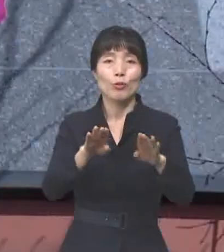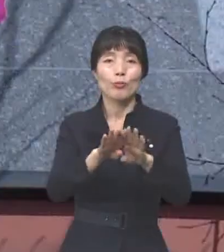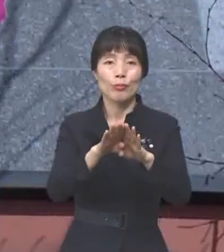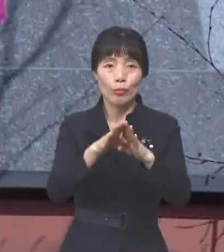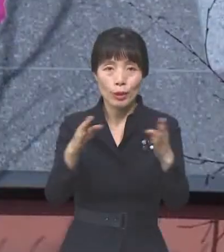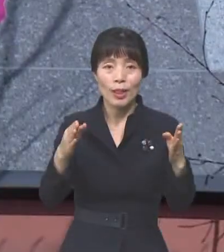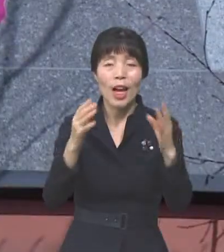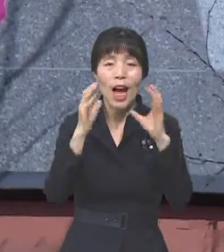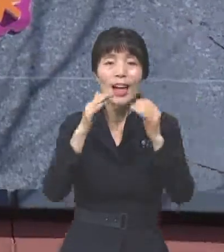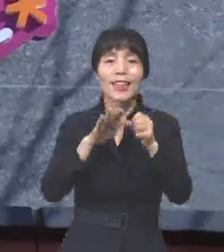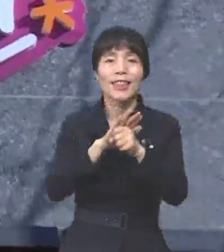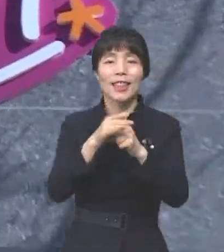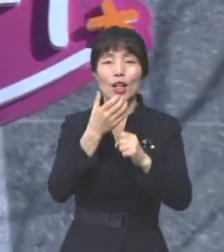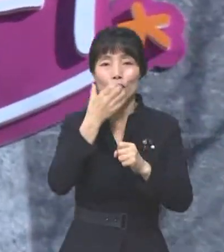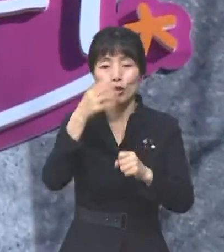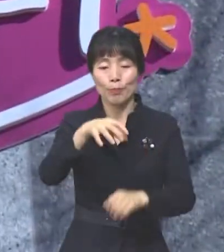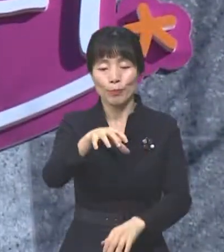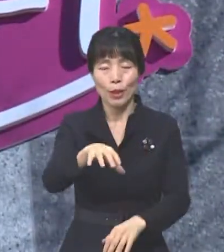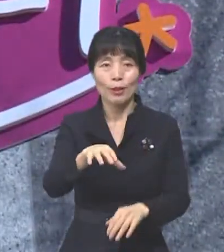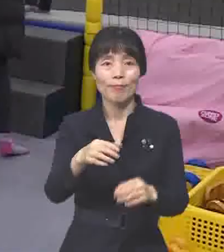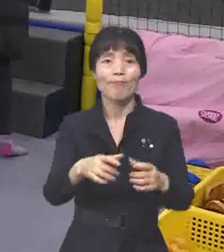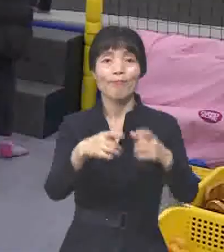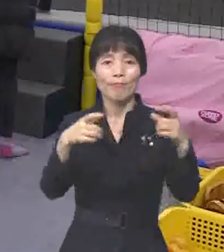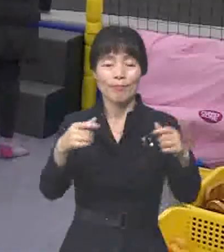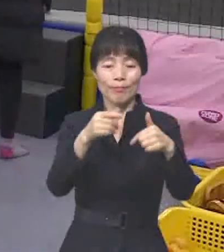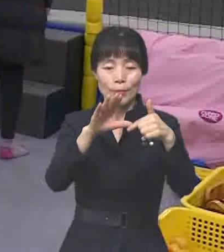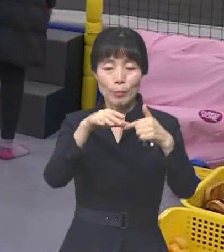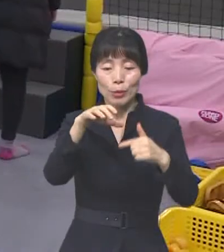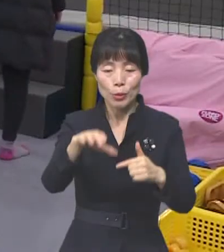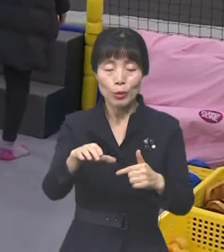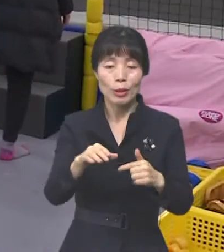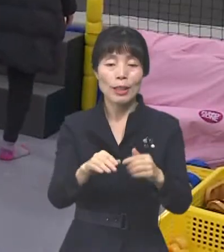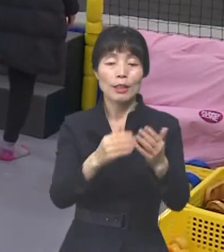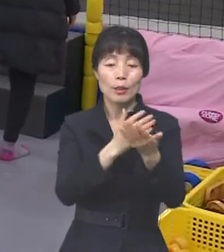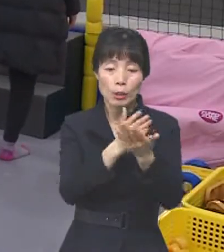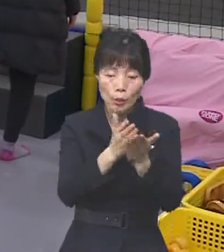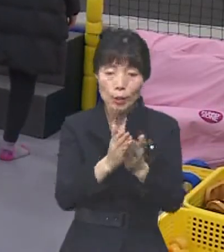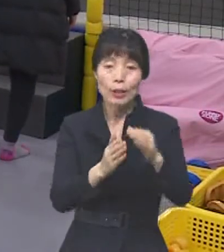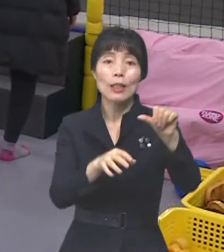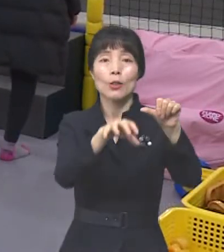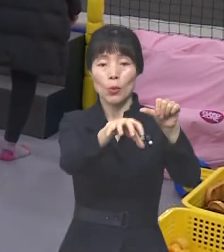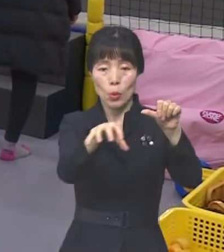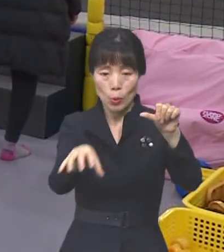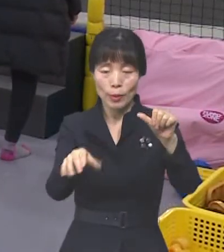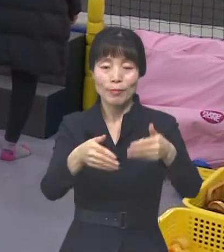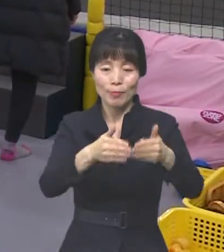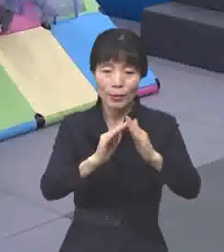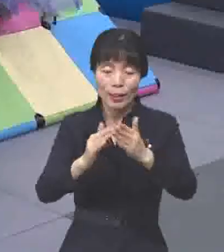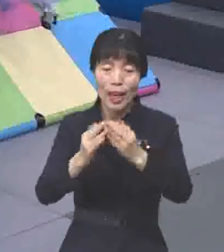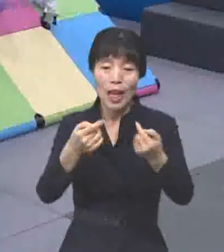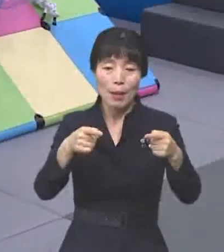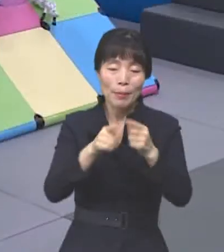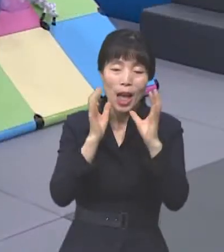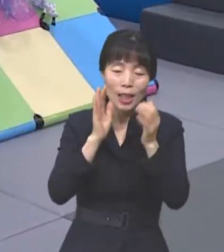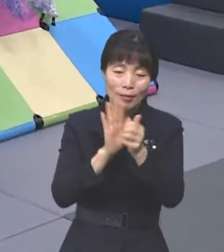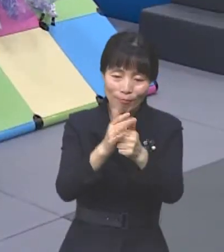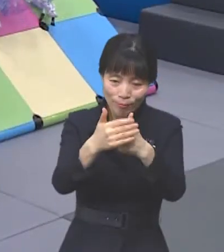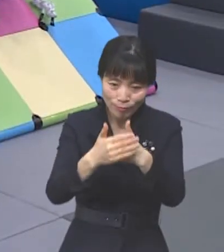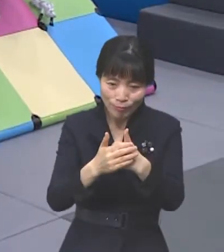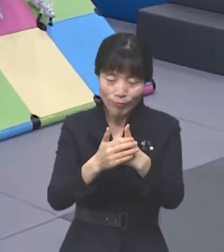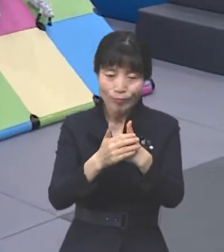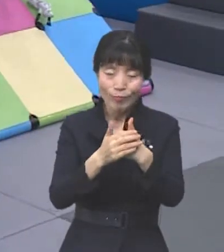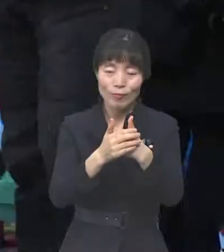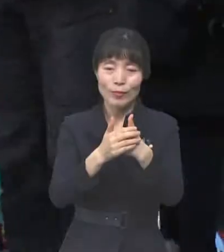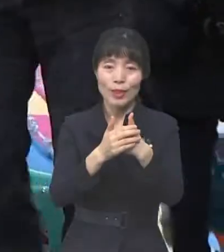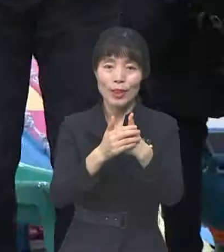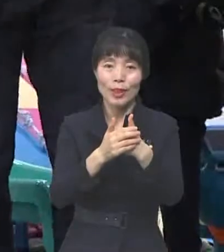인천 아이사랑 꿈터도 확충합니다. 남동구는 올해 5곳을 설치해 공동 육아와 공동 돌봄이 뿌리 내리도록